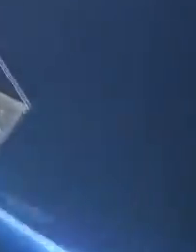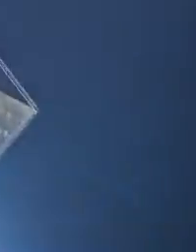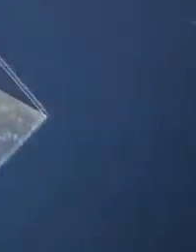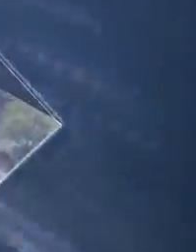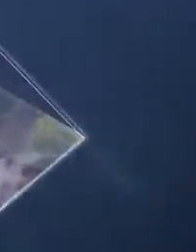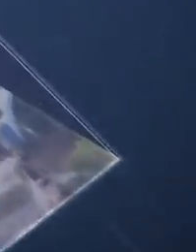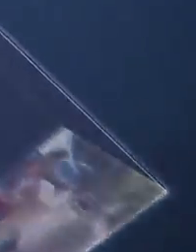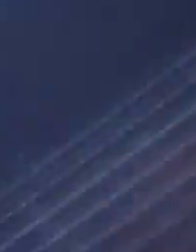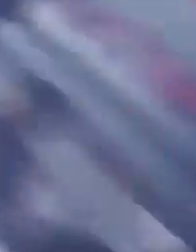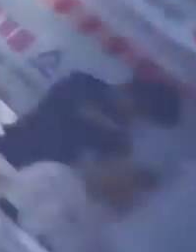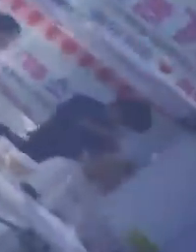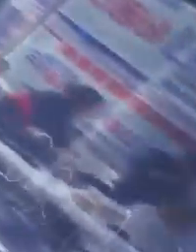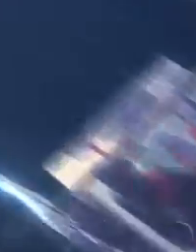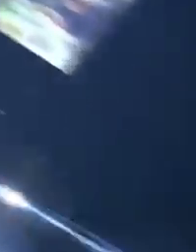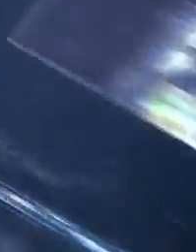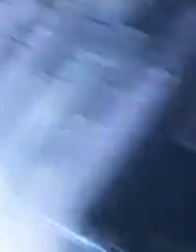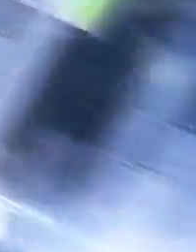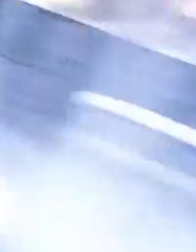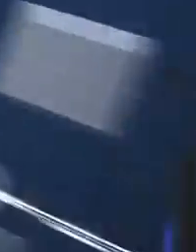아